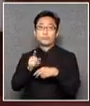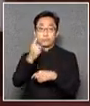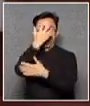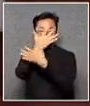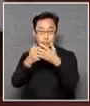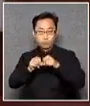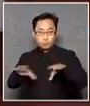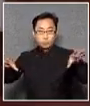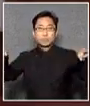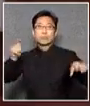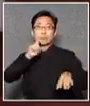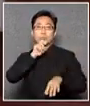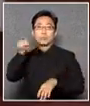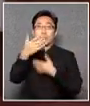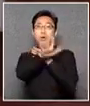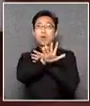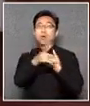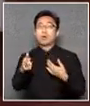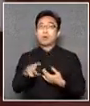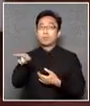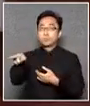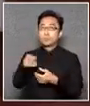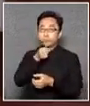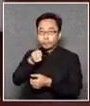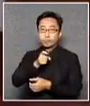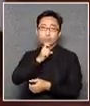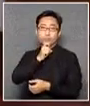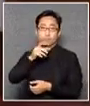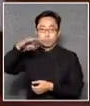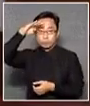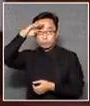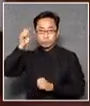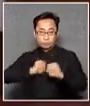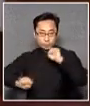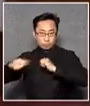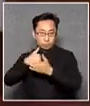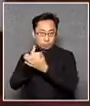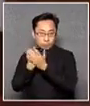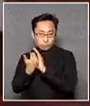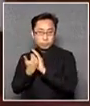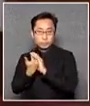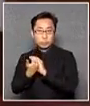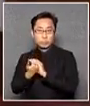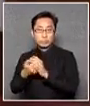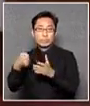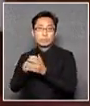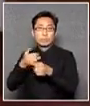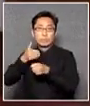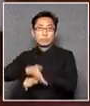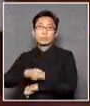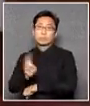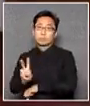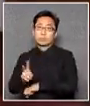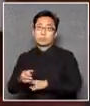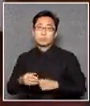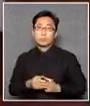絡瘋傳，更被外國媒體廣泛報導，警察的所作所為做法同流民無異。